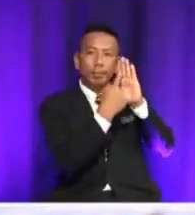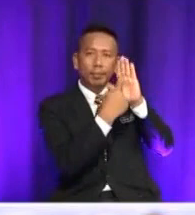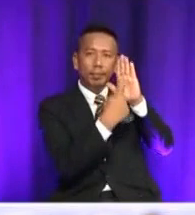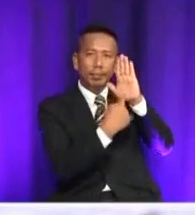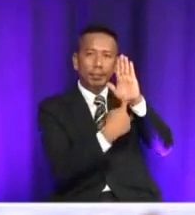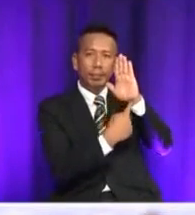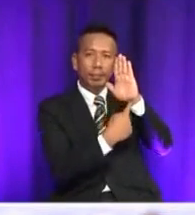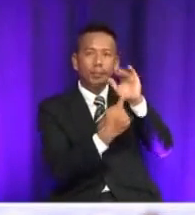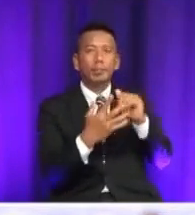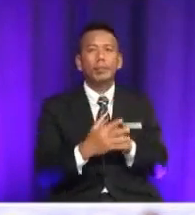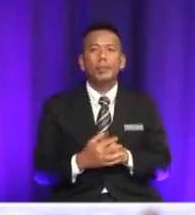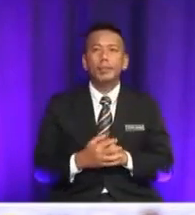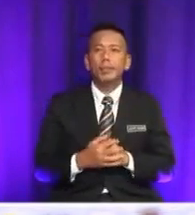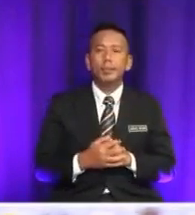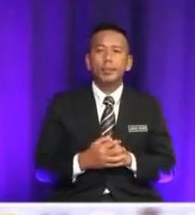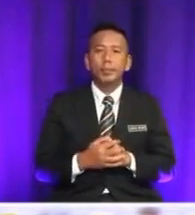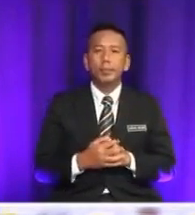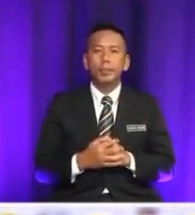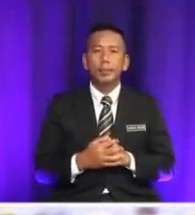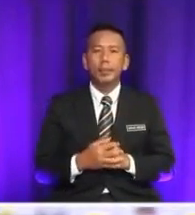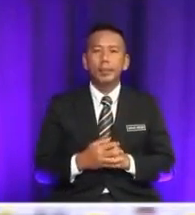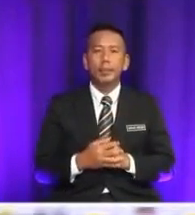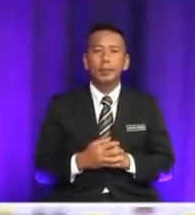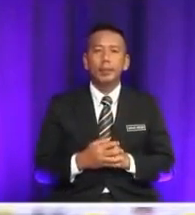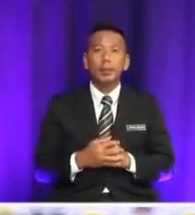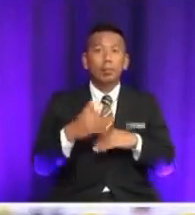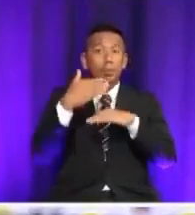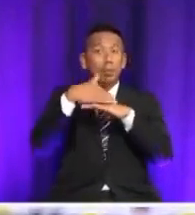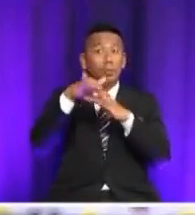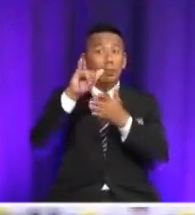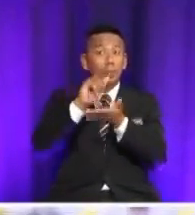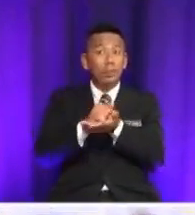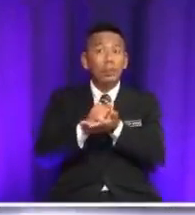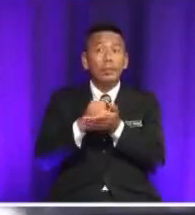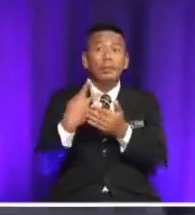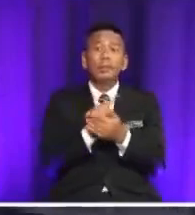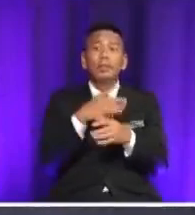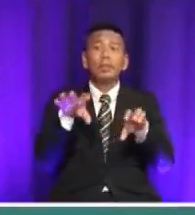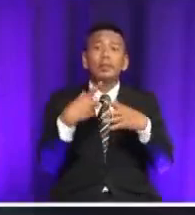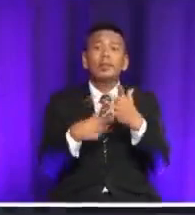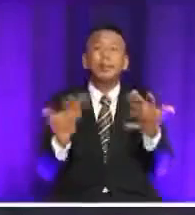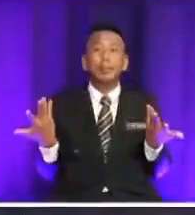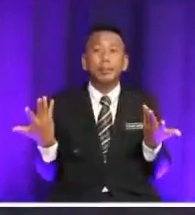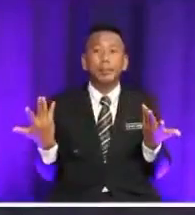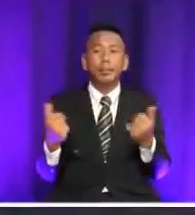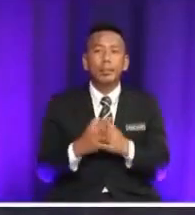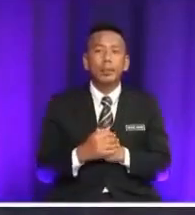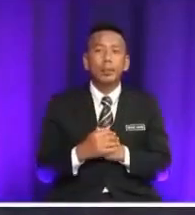oke oke selepas kita buat ini apa yang kita buat